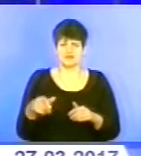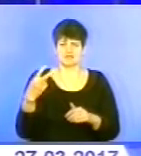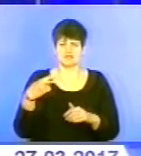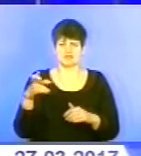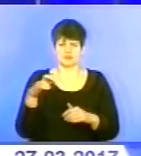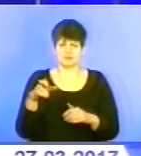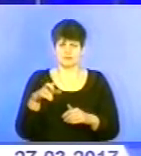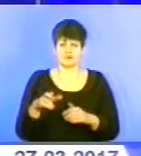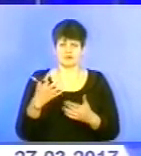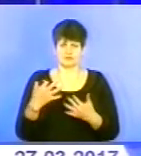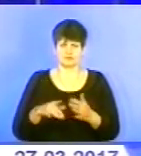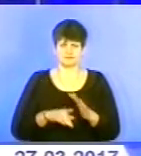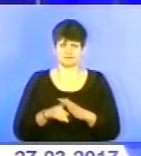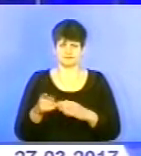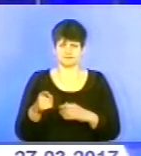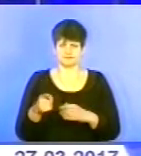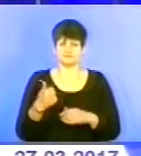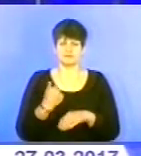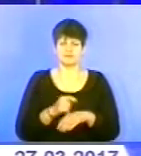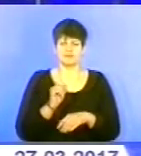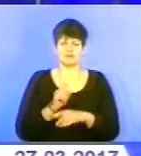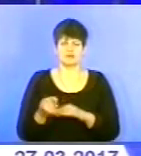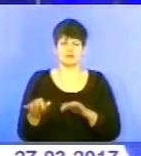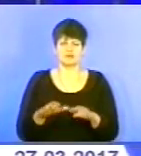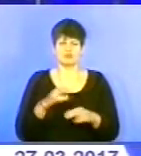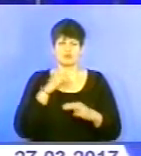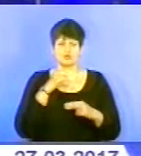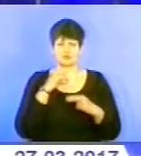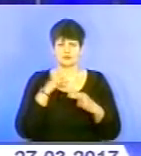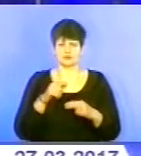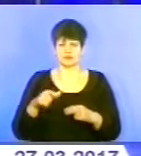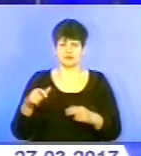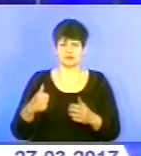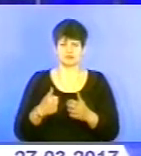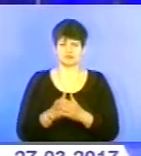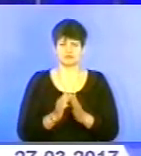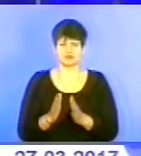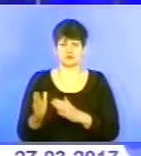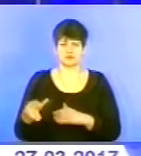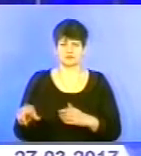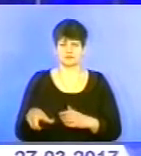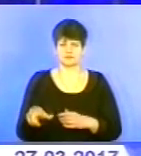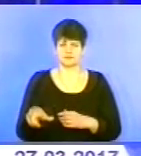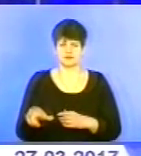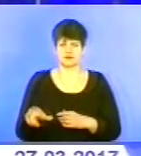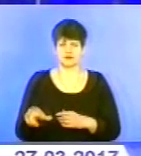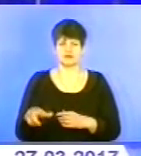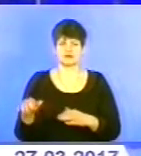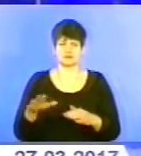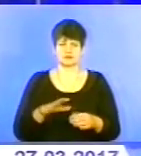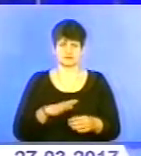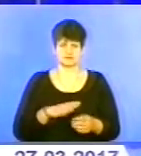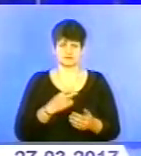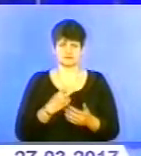березня, дістався Тернополя. Головне завдання заходу – привернути увагу суспільства до безпеки на автошляхах. На заході побувала